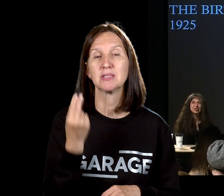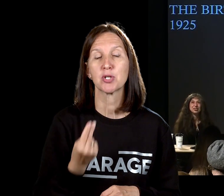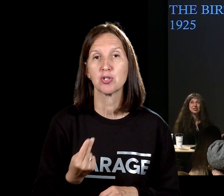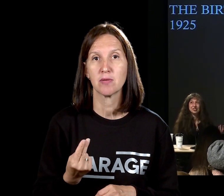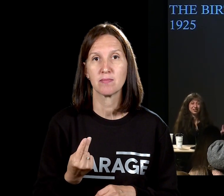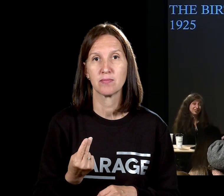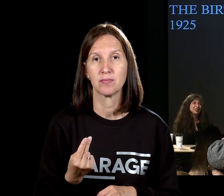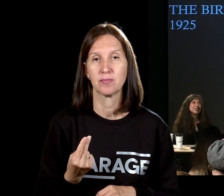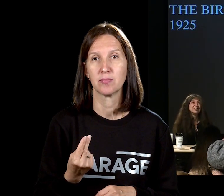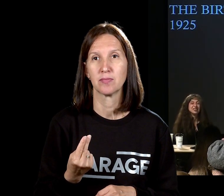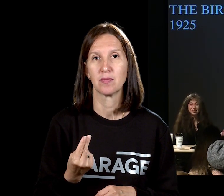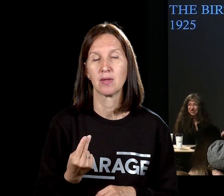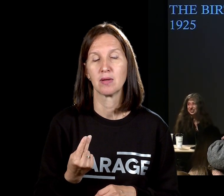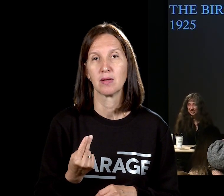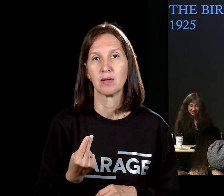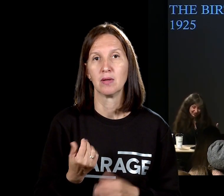изображены